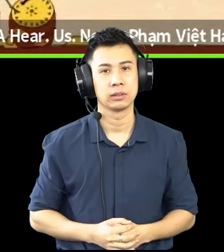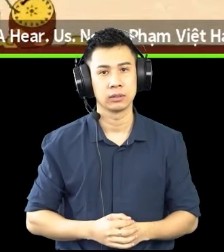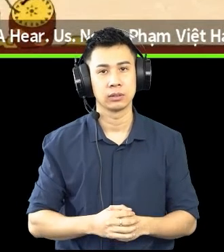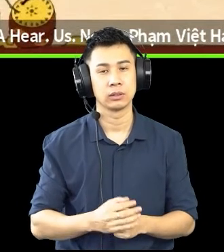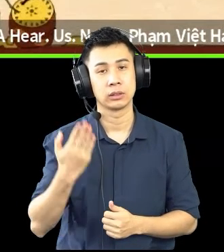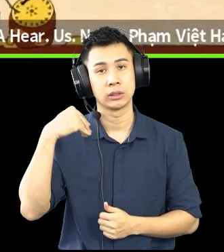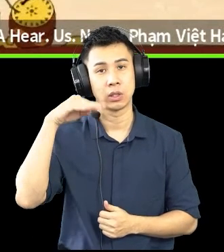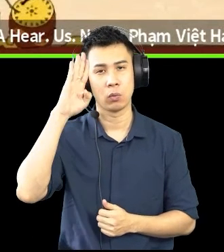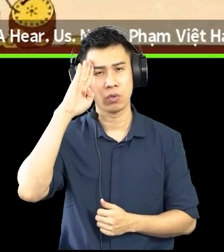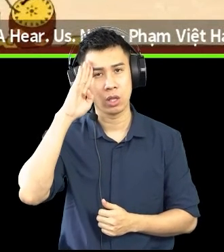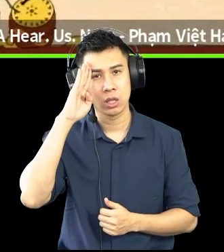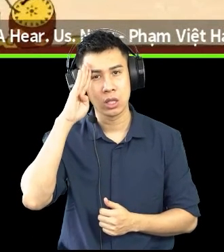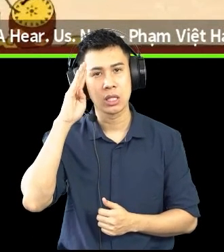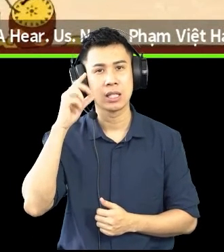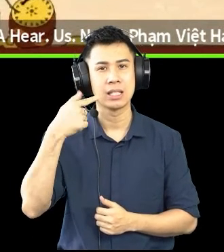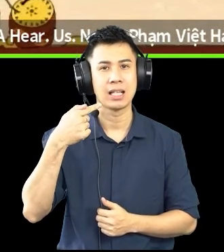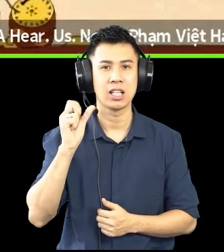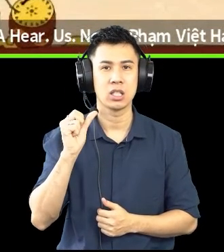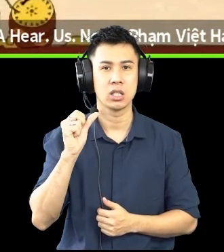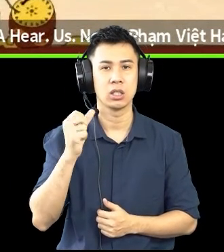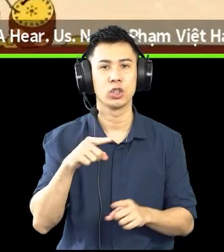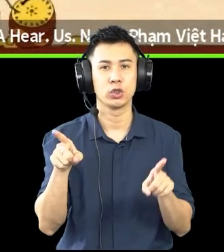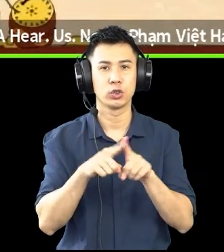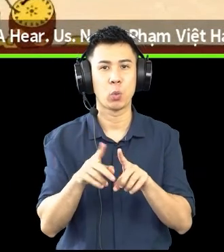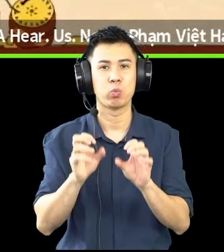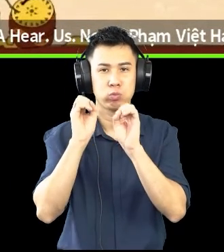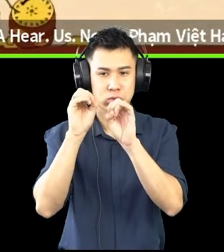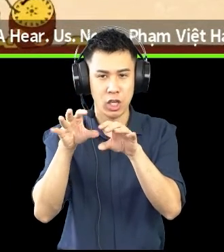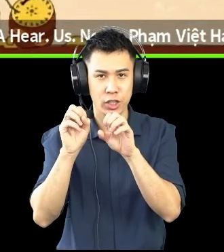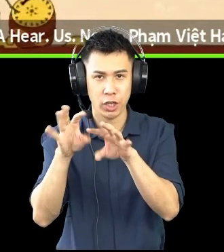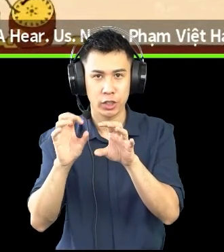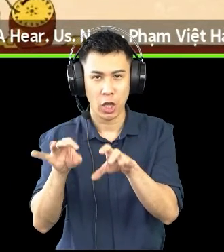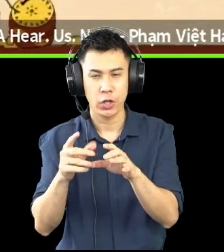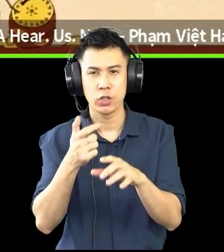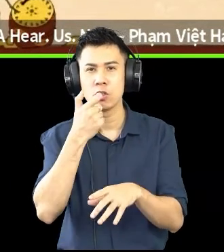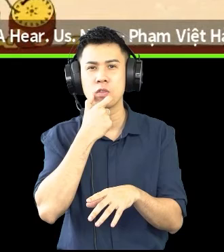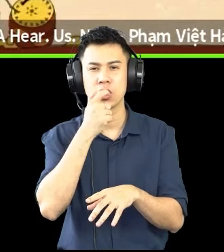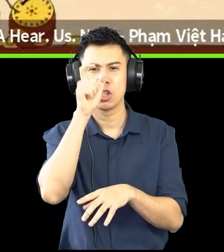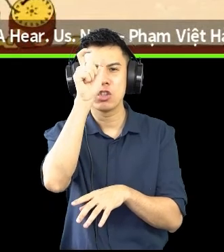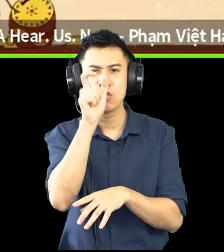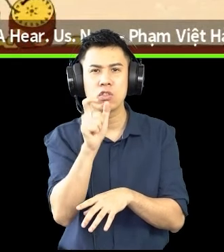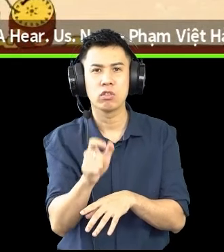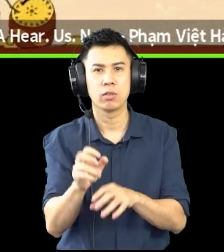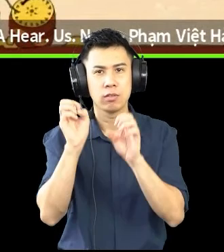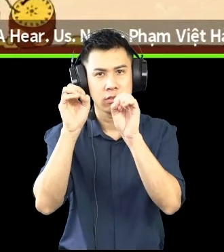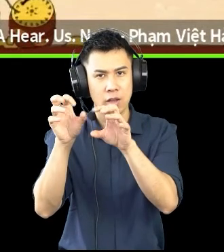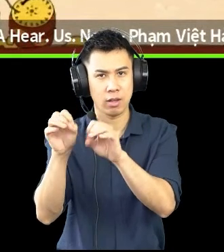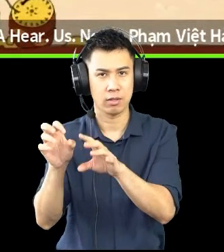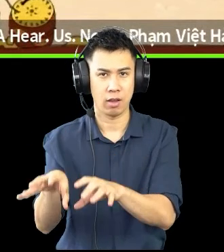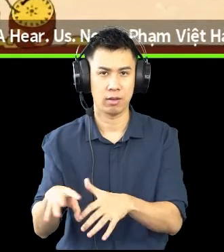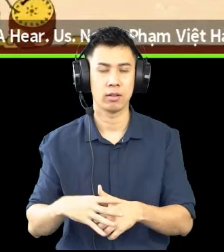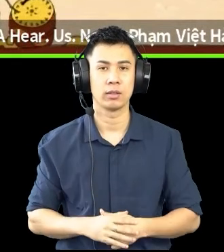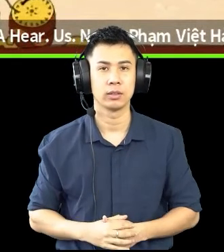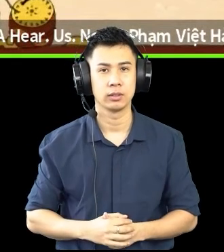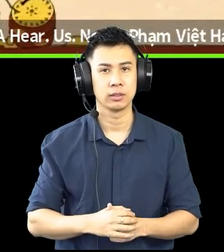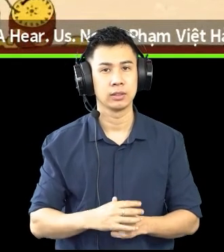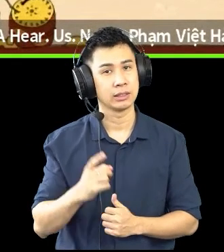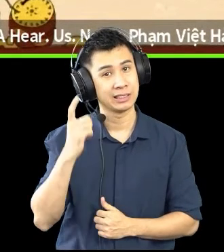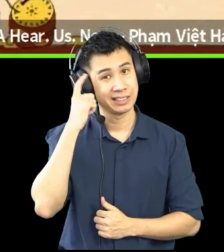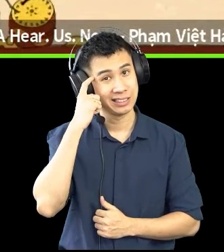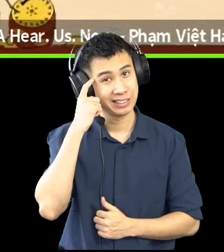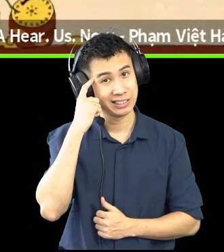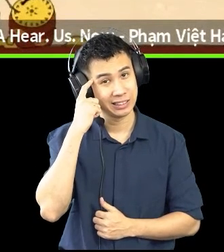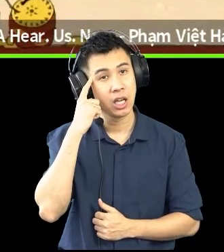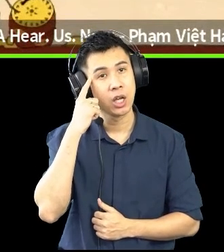này sẽ dạy cho các em có thể là case by case. Thì ngoài những cái như thế thì bọn em đang nghĩ đến một việc nữa, nếu